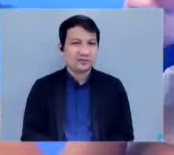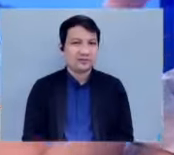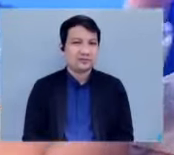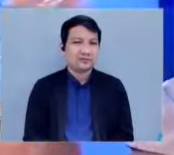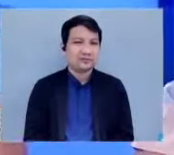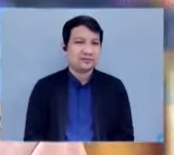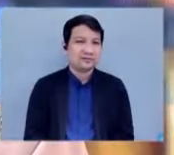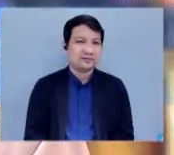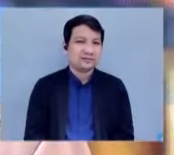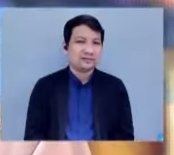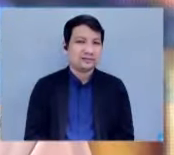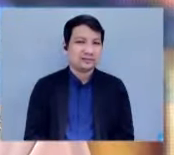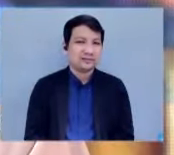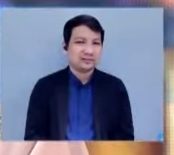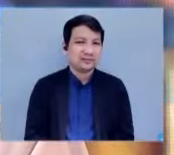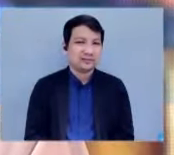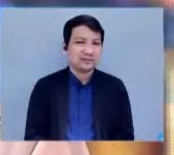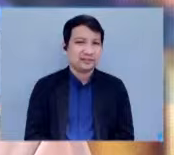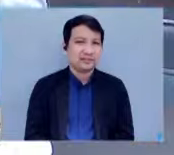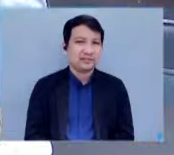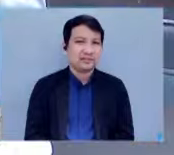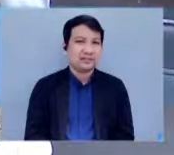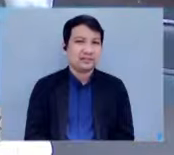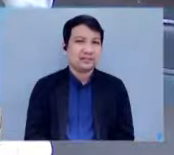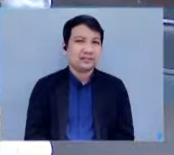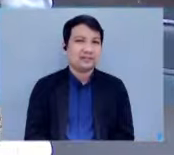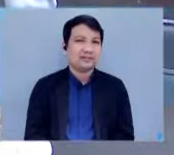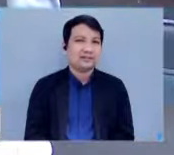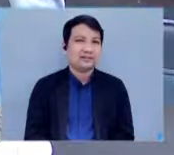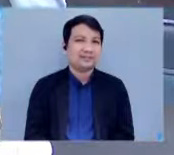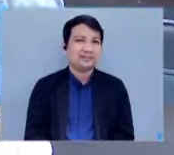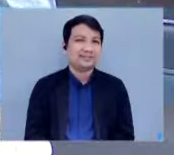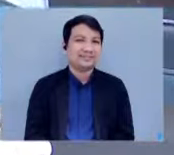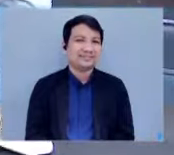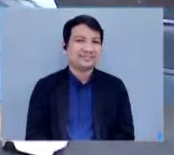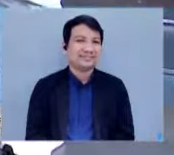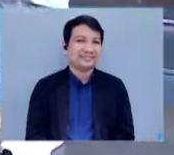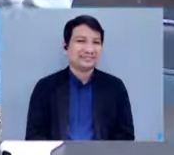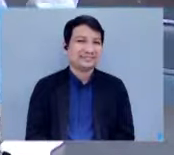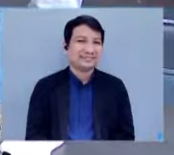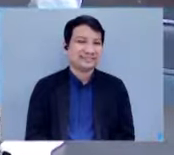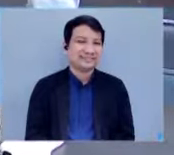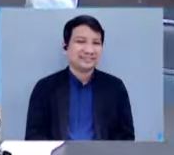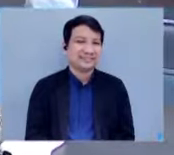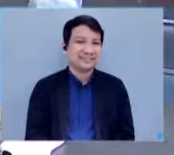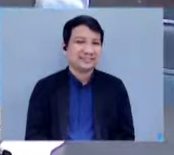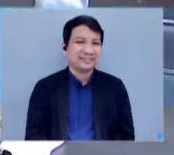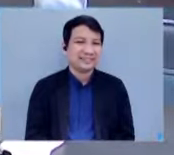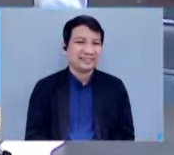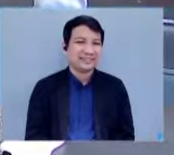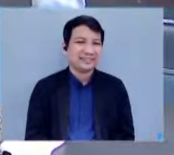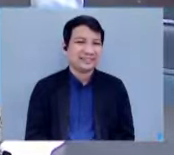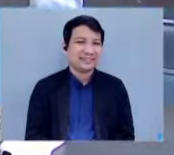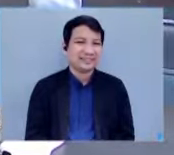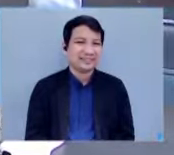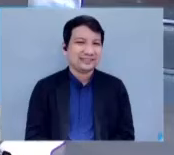mo boses ha ah konting kanta tapos hanggang sa